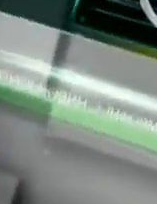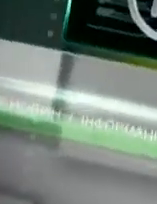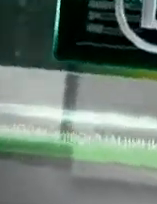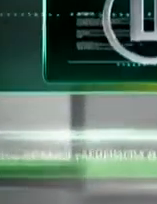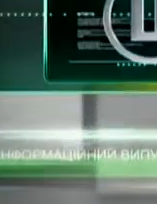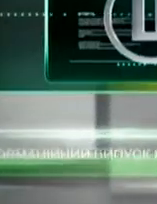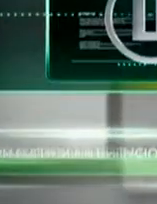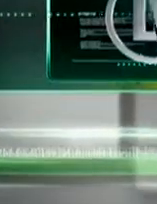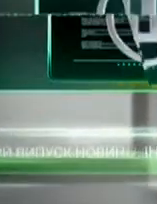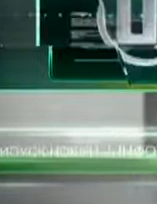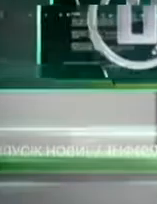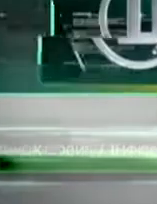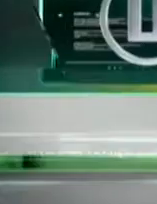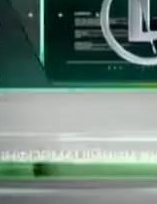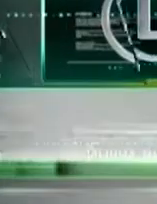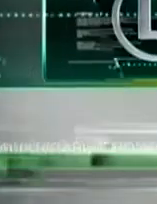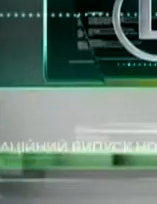Дякую. Дякую.